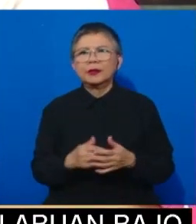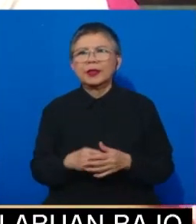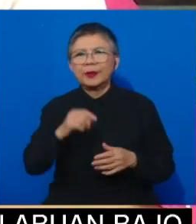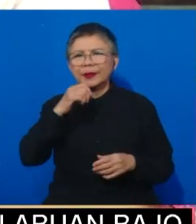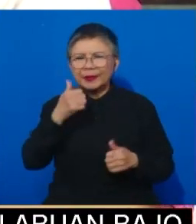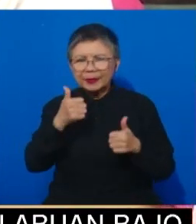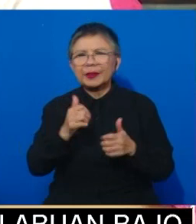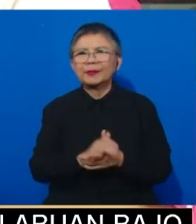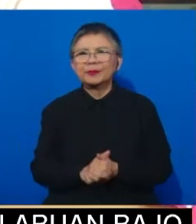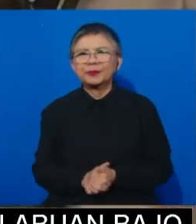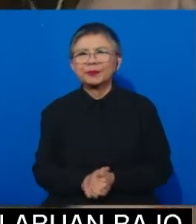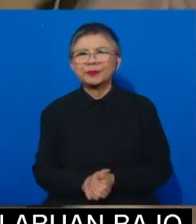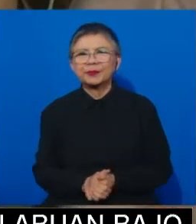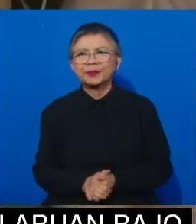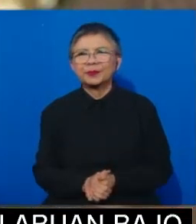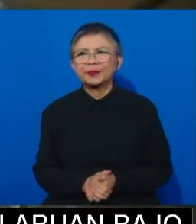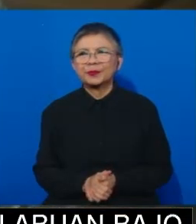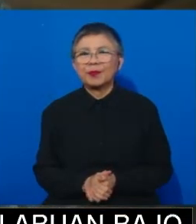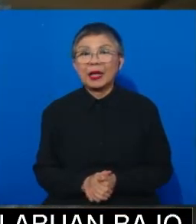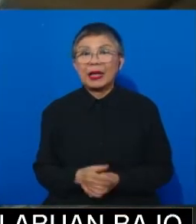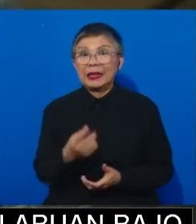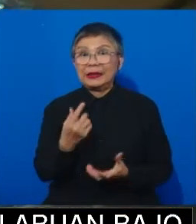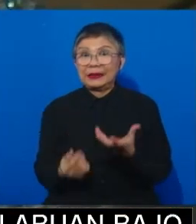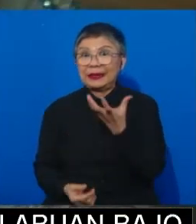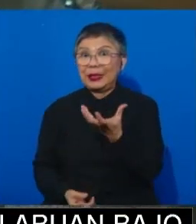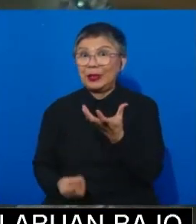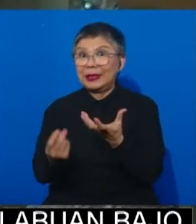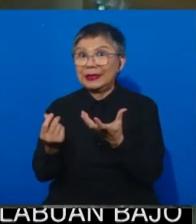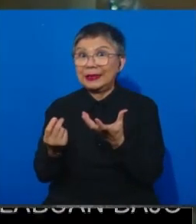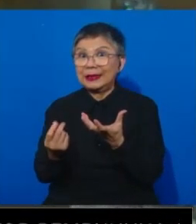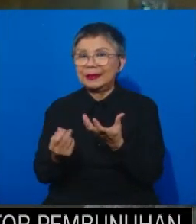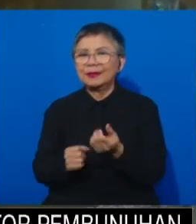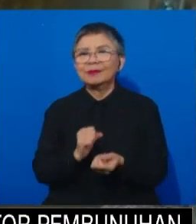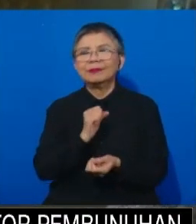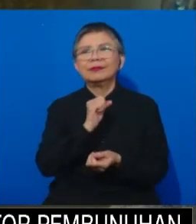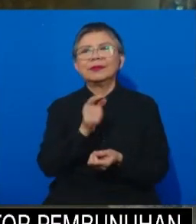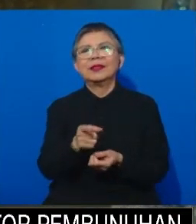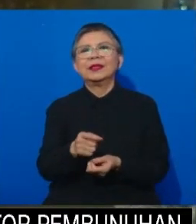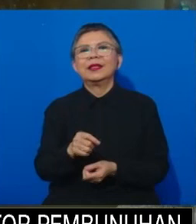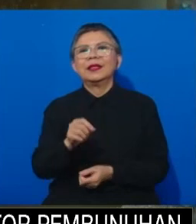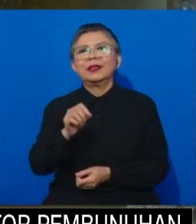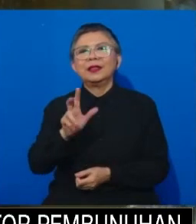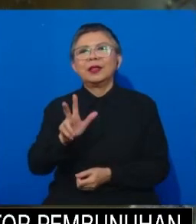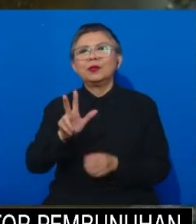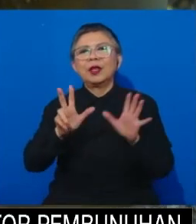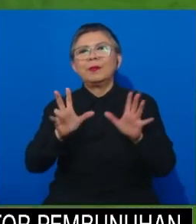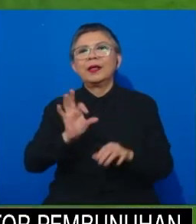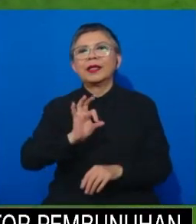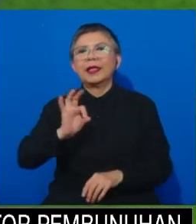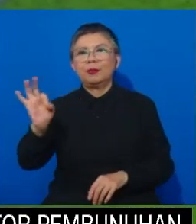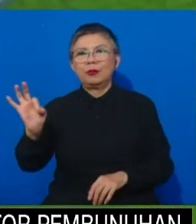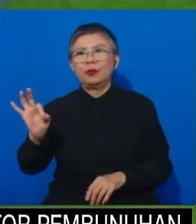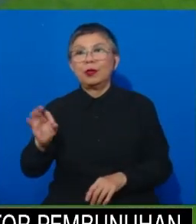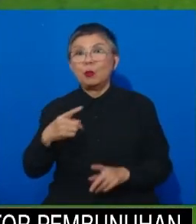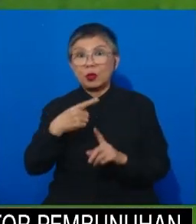lidahnya yang terutama itu. Untuk bisa menikmati seporsi sop lidah, pengunjung cukup merogoh kocek sebesar Rp38.000.